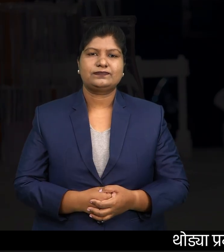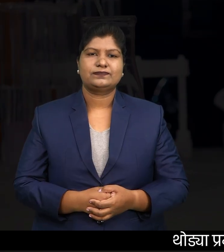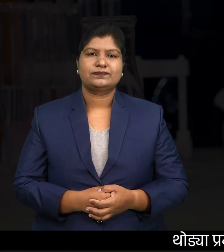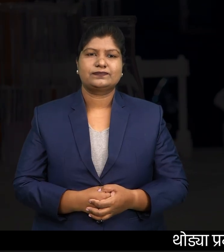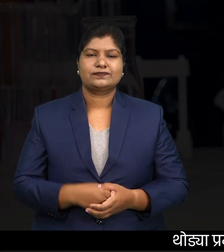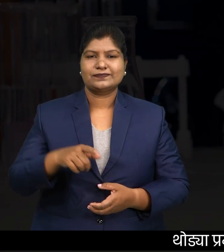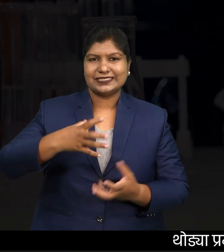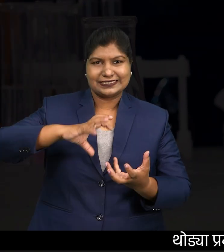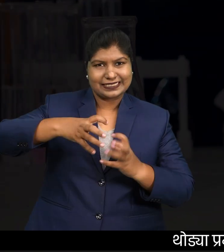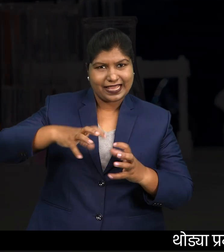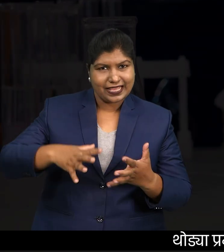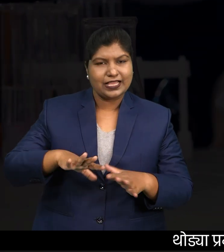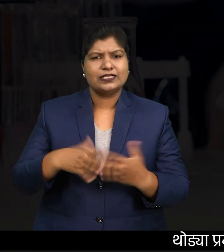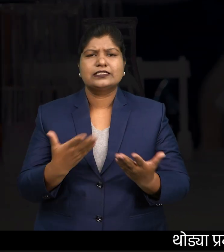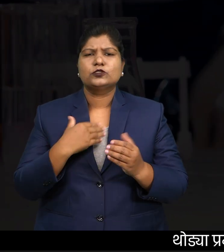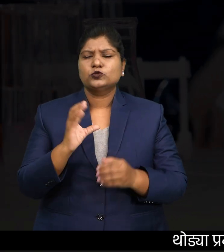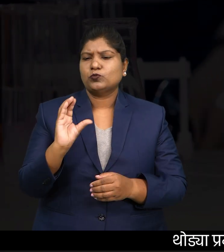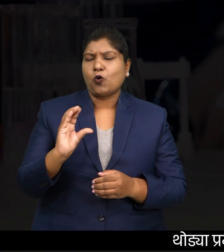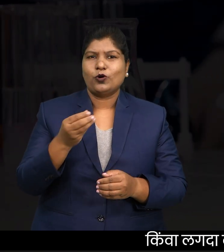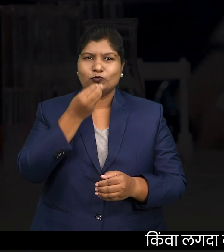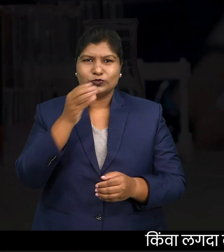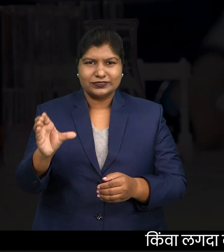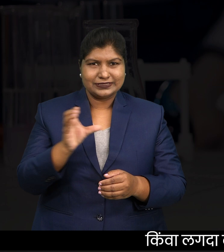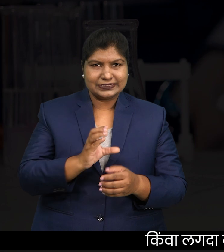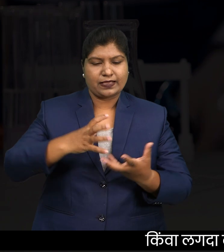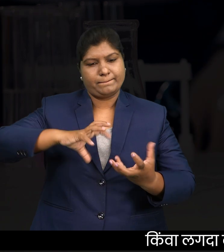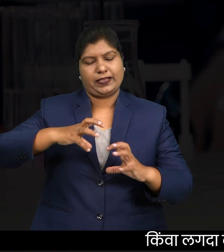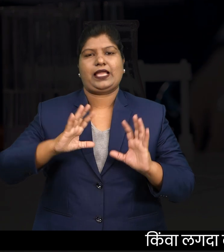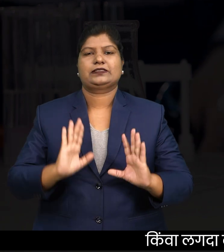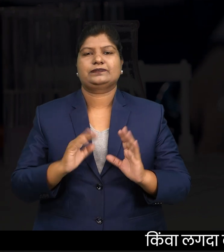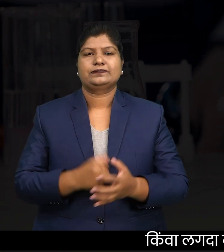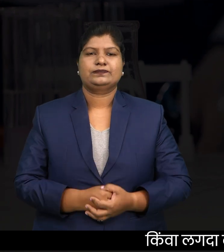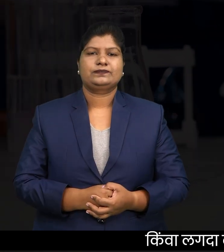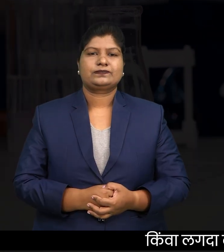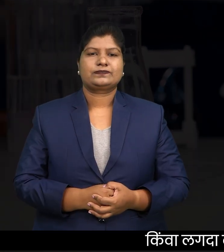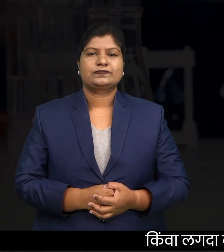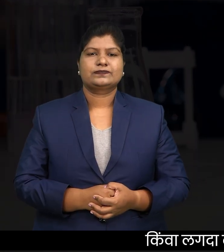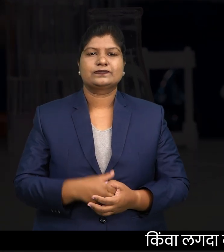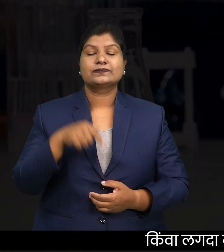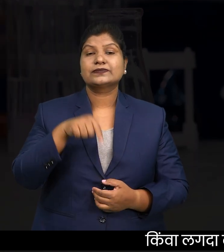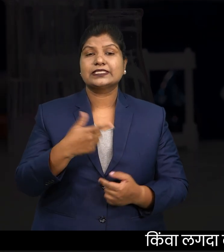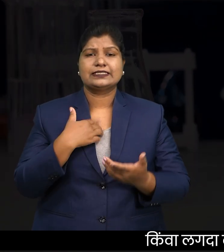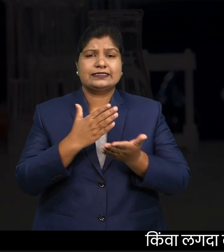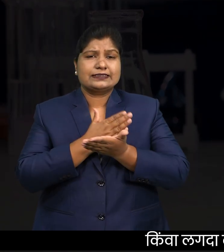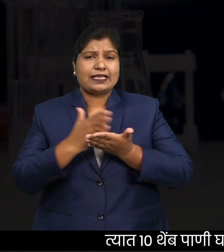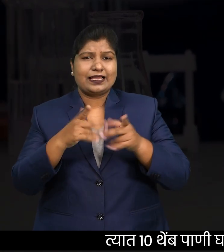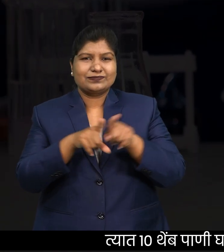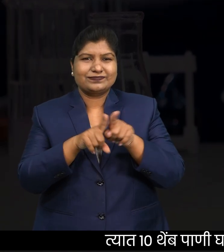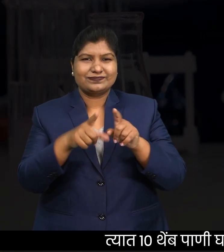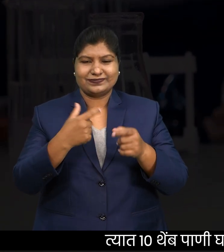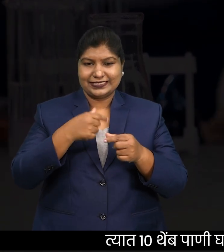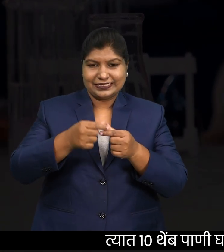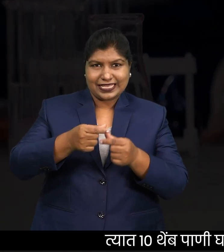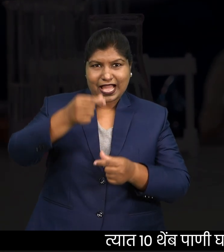थोड्या प्रमाणात अन्नपदार्थ बारीक करा किंवा लगदा करा आणि स्वच्छ परीक्षा नळीत घ्या.